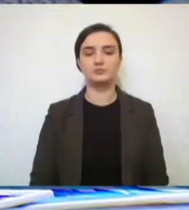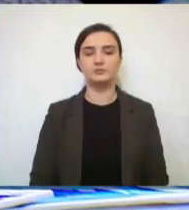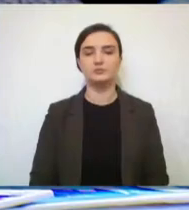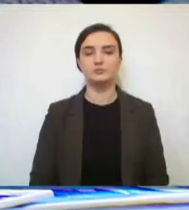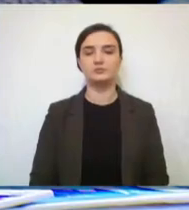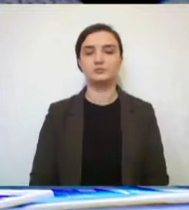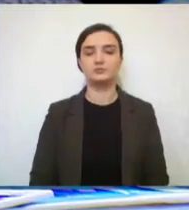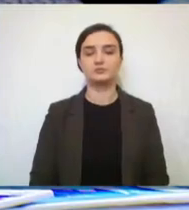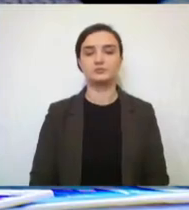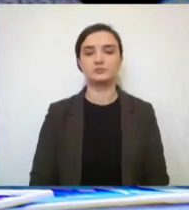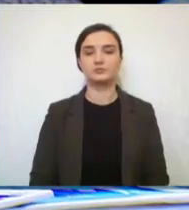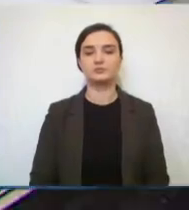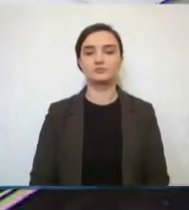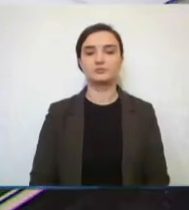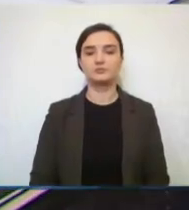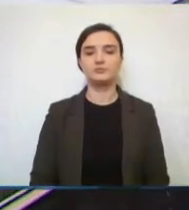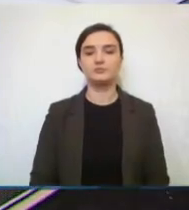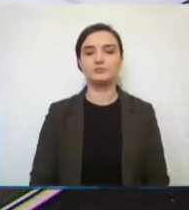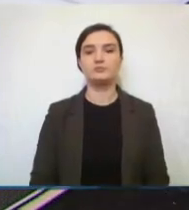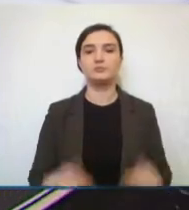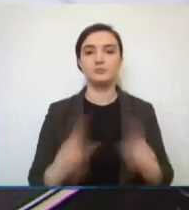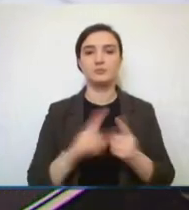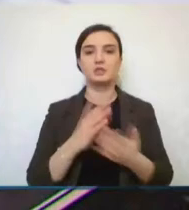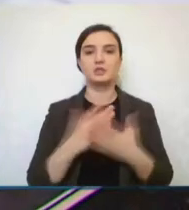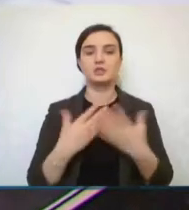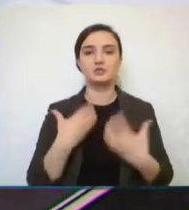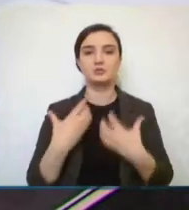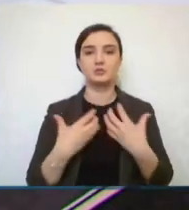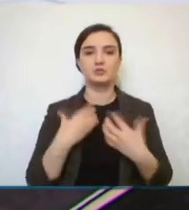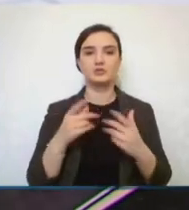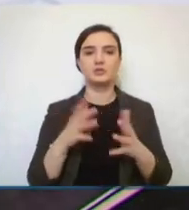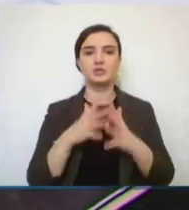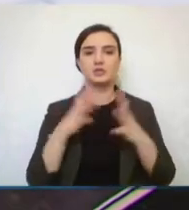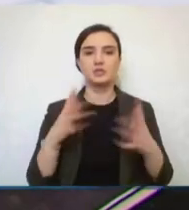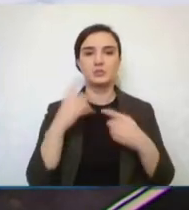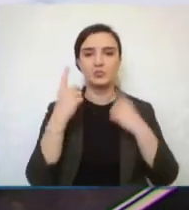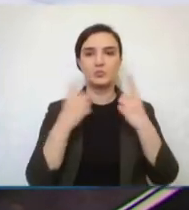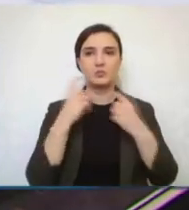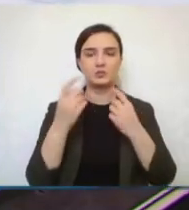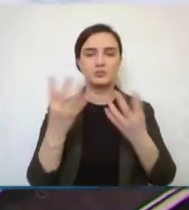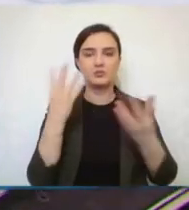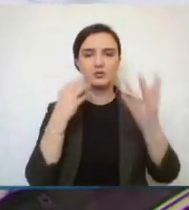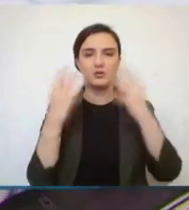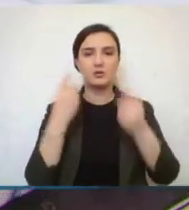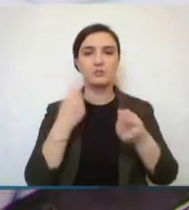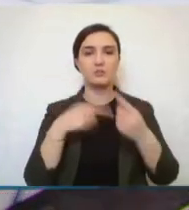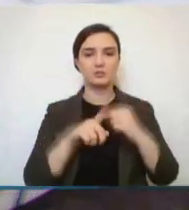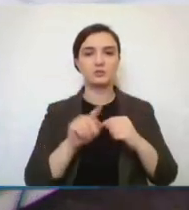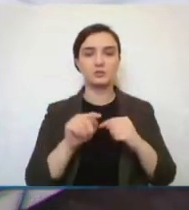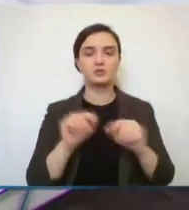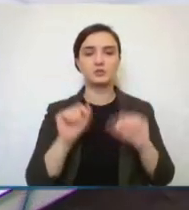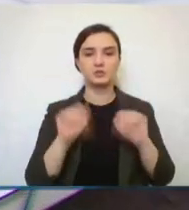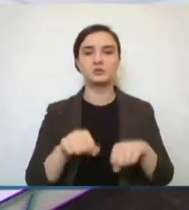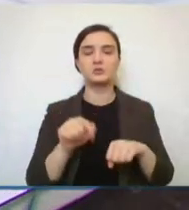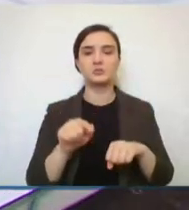არის შფოთვა, სწორედ ალბათ დიდწილად ინფორმაციული ნაკადიდან გამომდინარეც, რომ შეიძლება და გამომდინარე